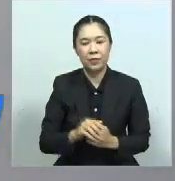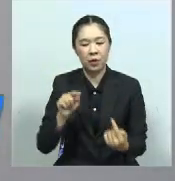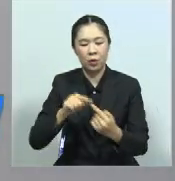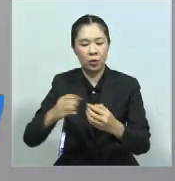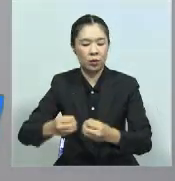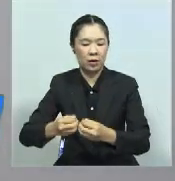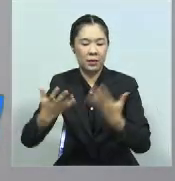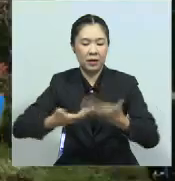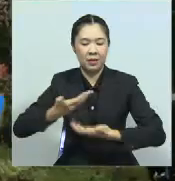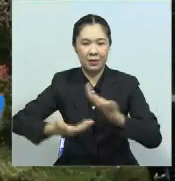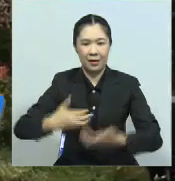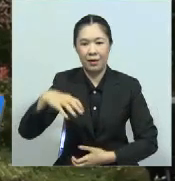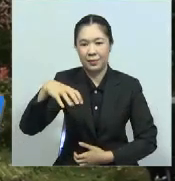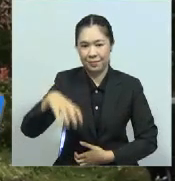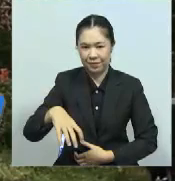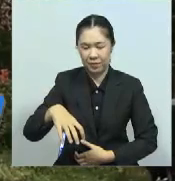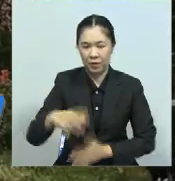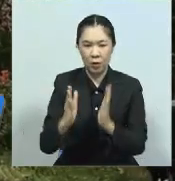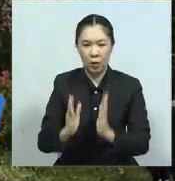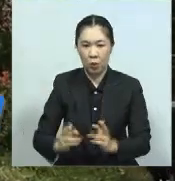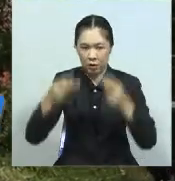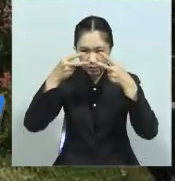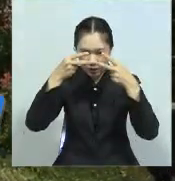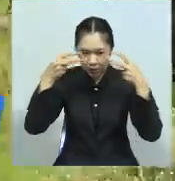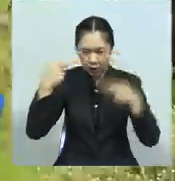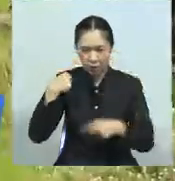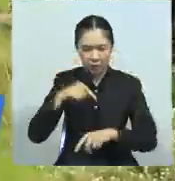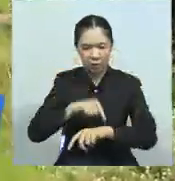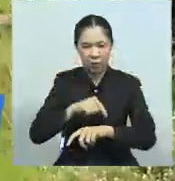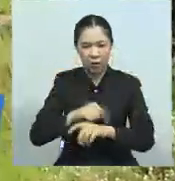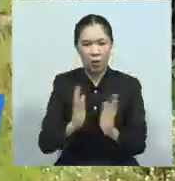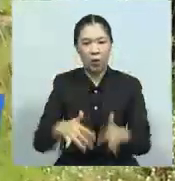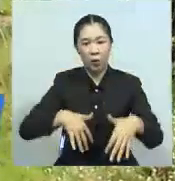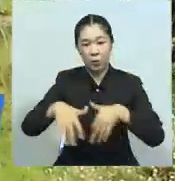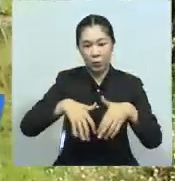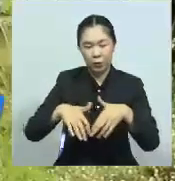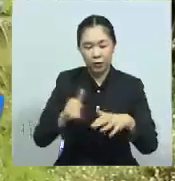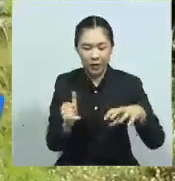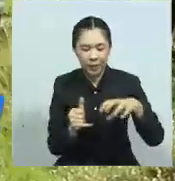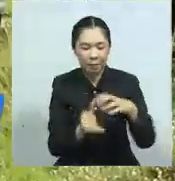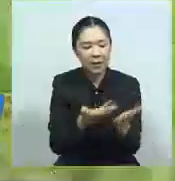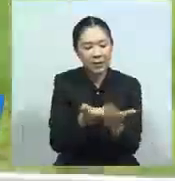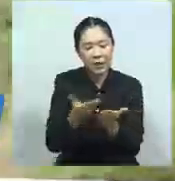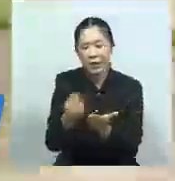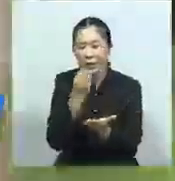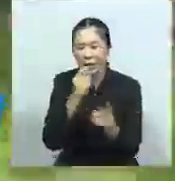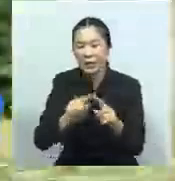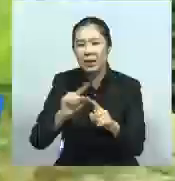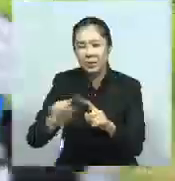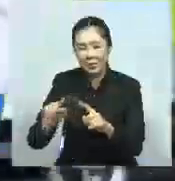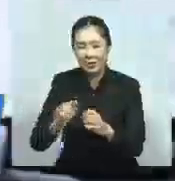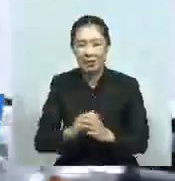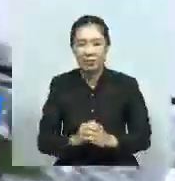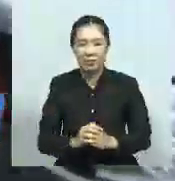ระเบิดตลาดนัดบ่อทองค่ะผู้ก่อเหตุเนี่ยอาศัยช่วงเวลาที่ประชาชนออกมาจับจ่ายซื้อหาอาหารเพื่อเตรียมละสิน